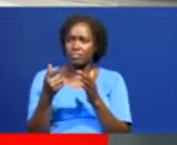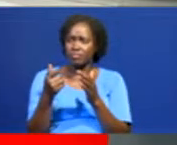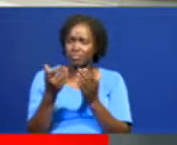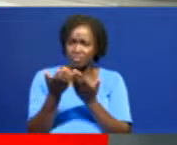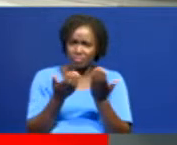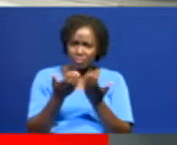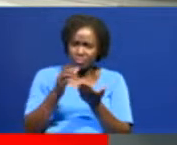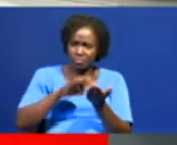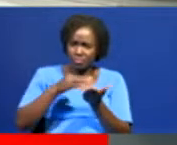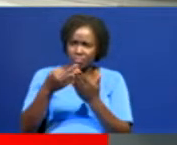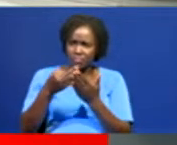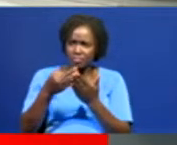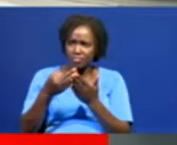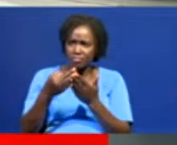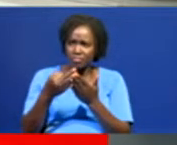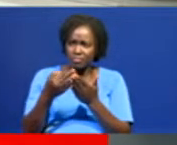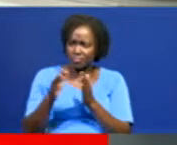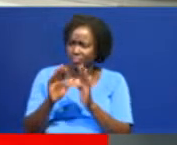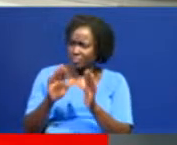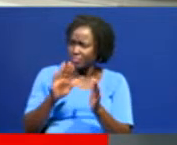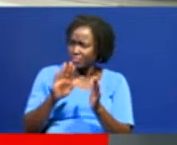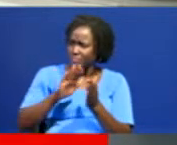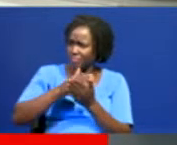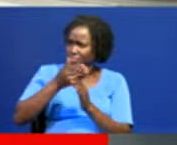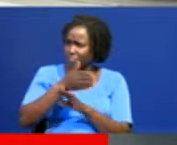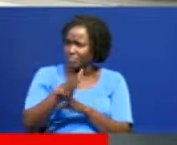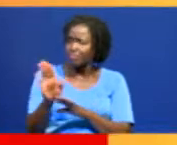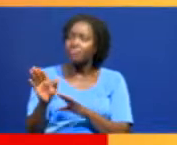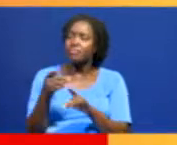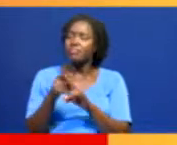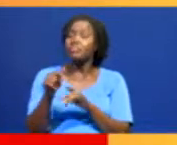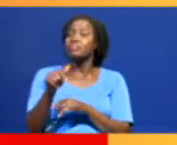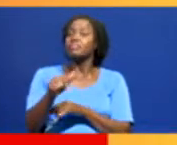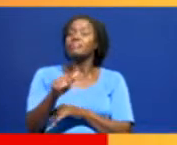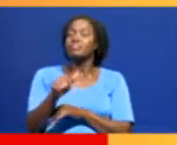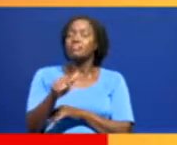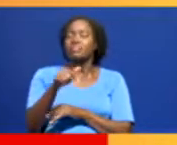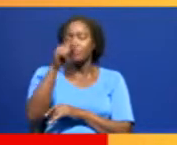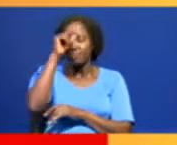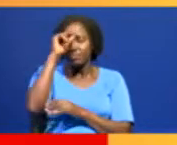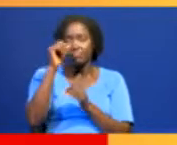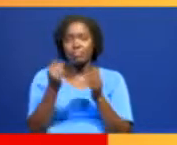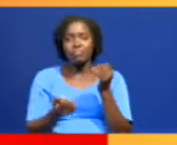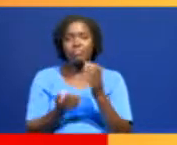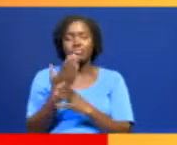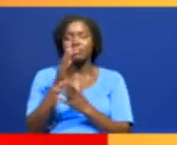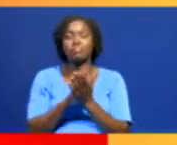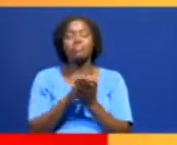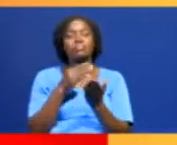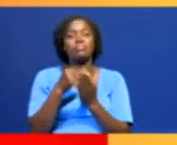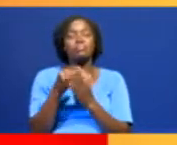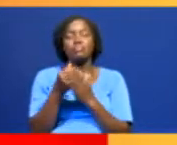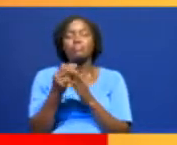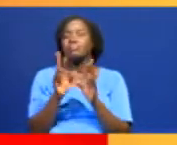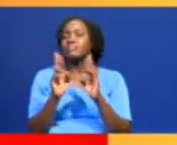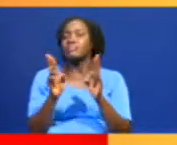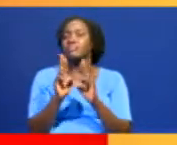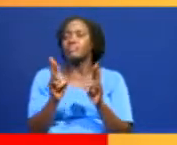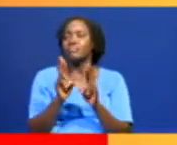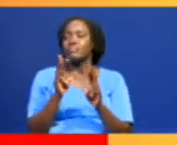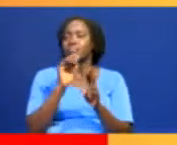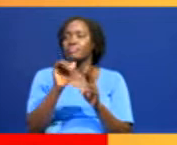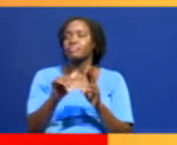Fund 14 ikapotea, Equalization Fund ikapotea. Lakini hii serikali inaona imeanzisha. Sasa kuna fedha ambazo zimewekwa tayari